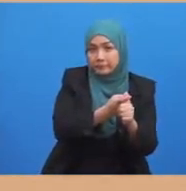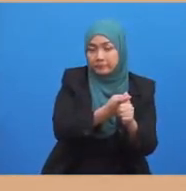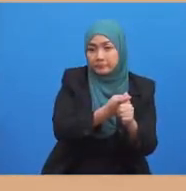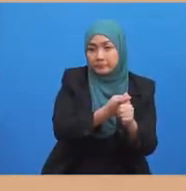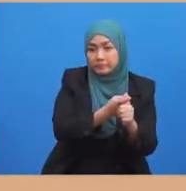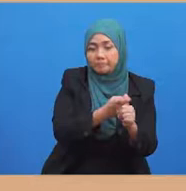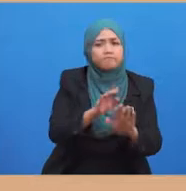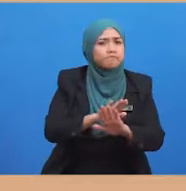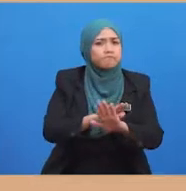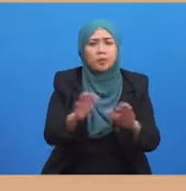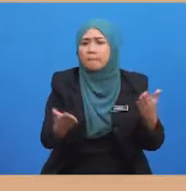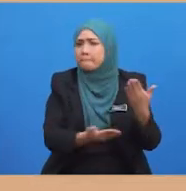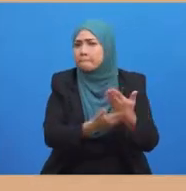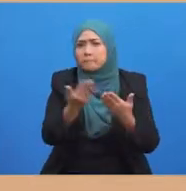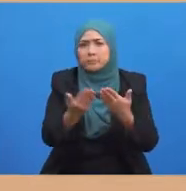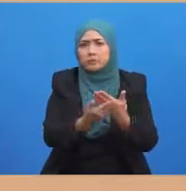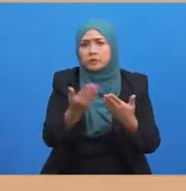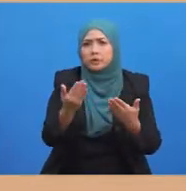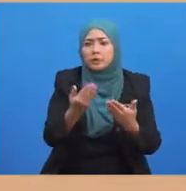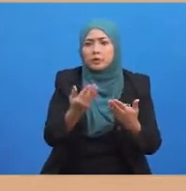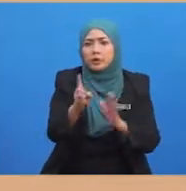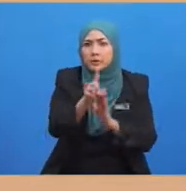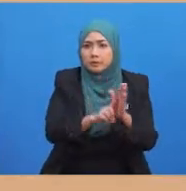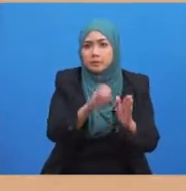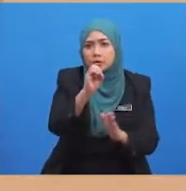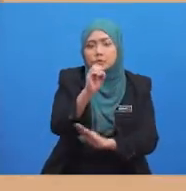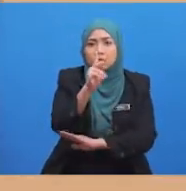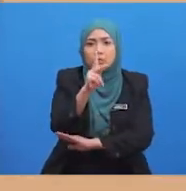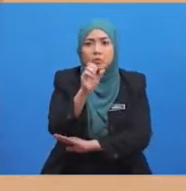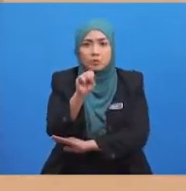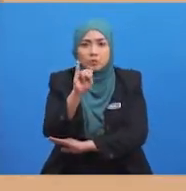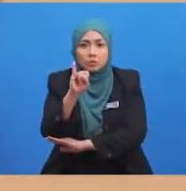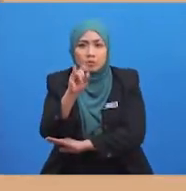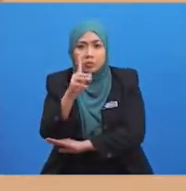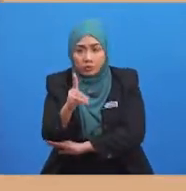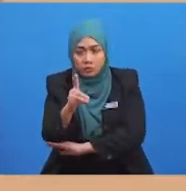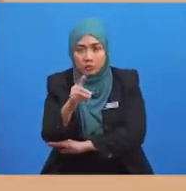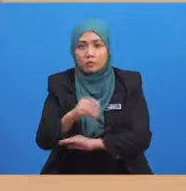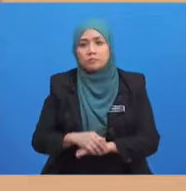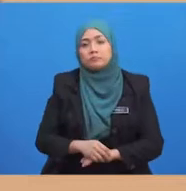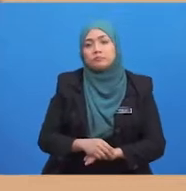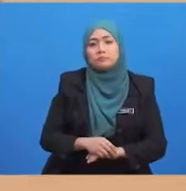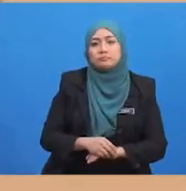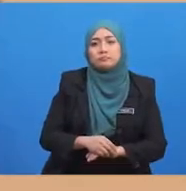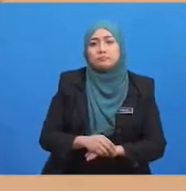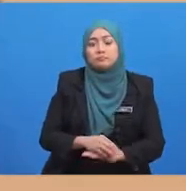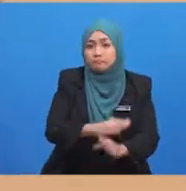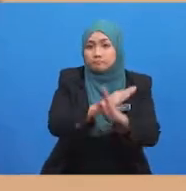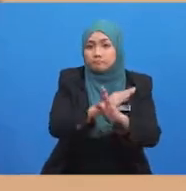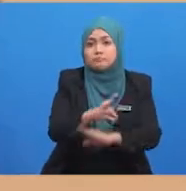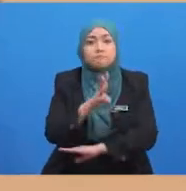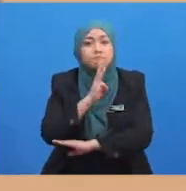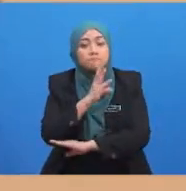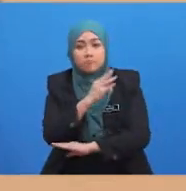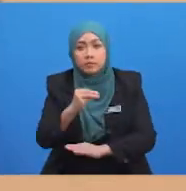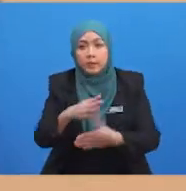pertama, tidak mudah dioksidakan, kalis air dan minyak, penebat elektrik